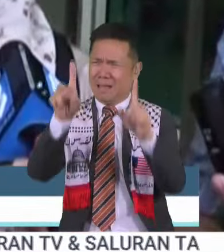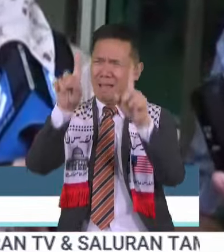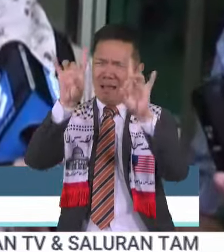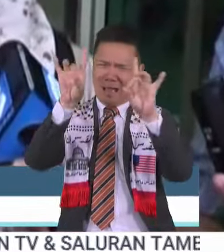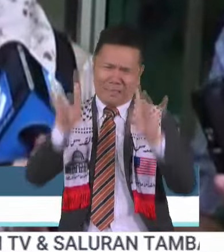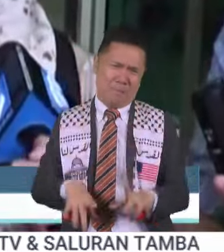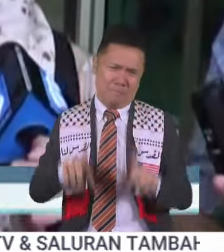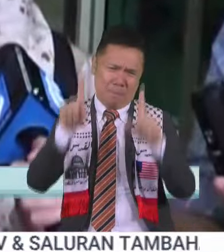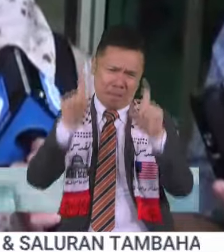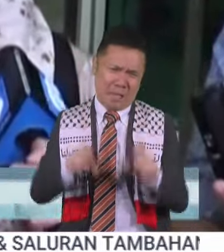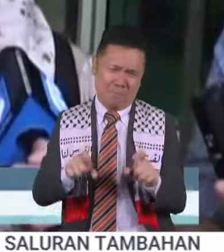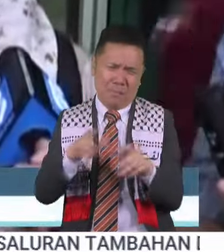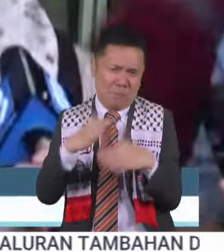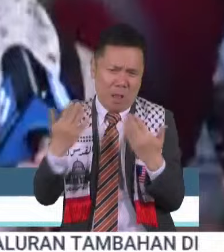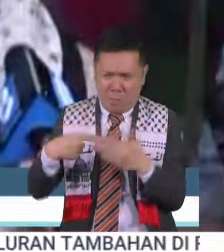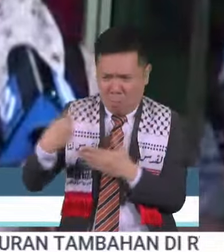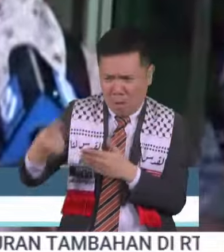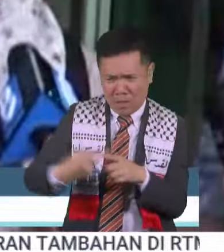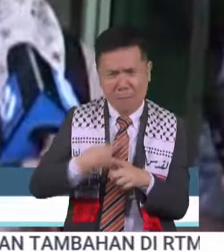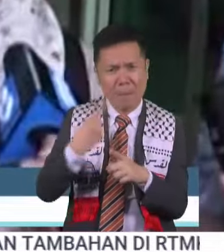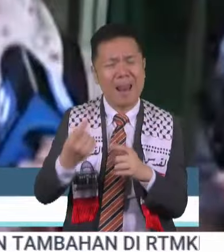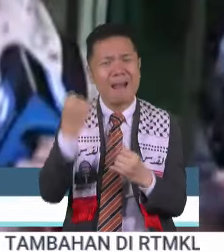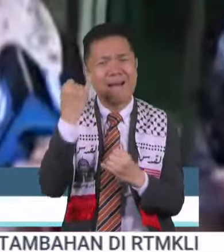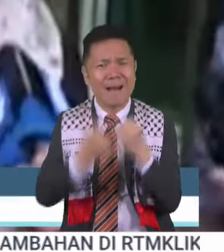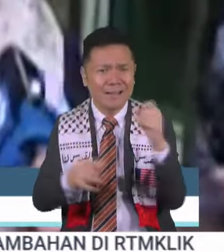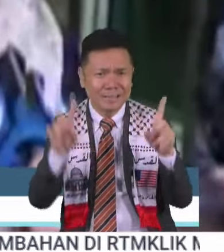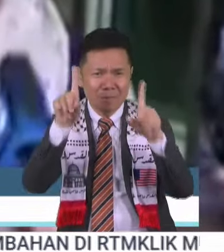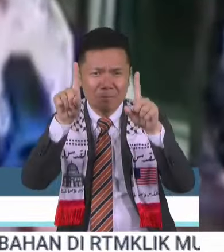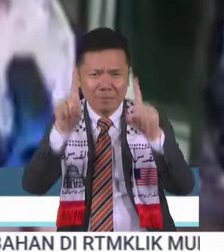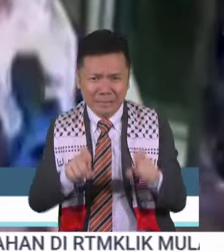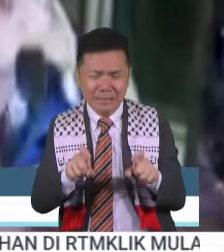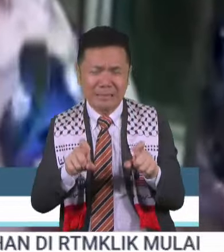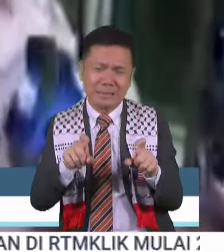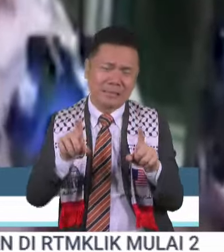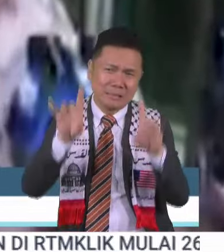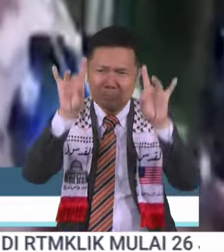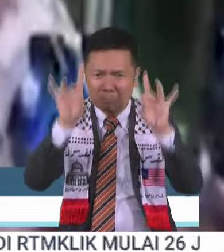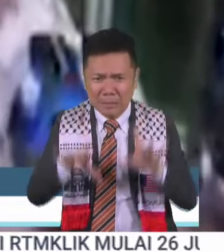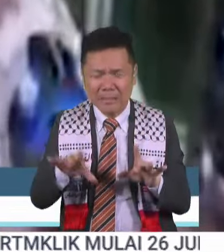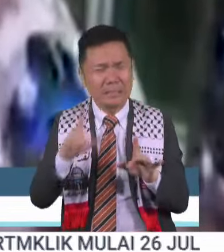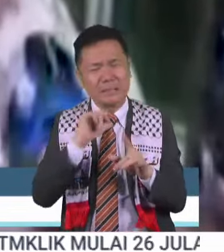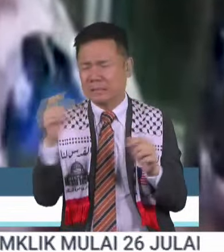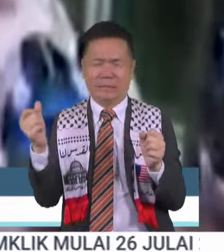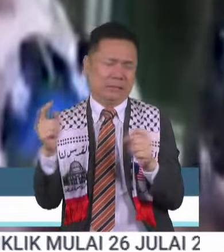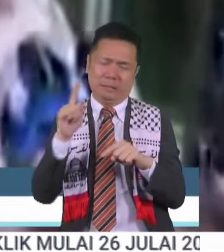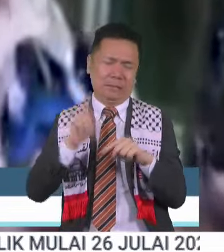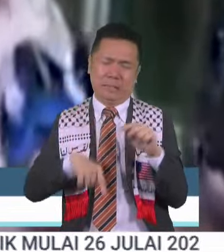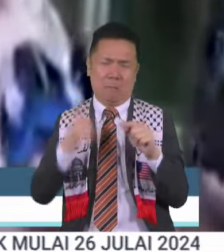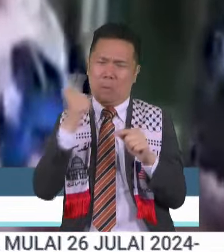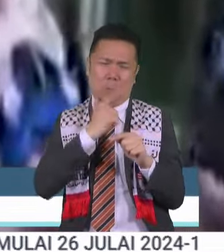diorang tak nak balik tu, sebab dalam bulan depan diorang dah ada final exam. So sebab tu diorang tak nak balik.